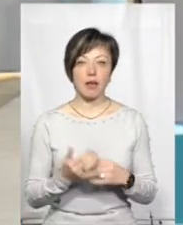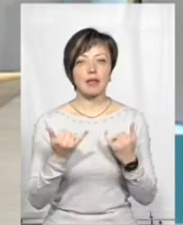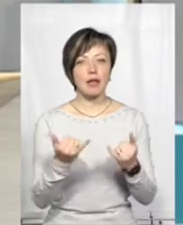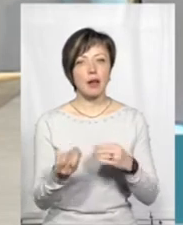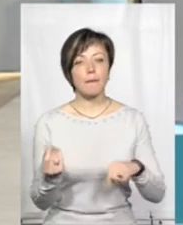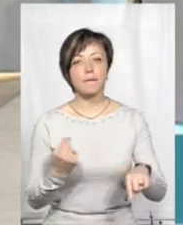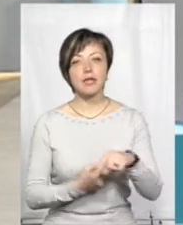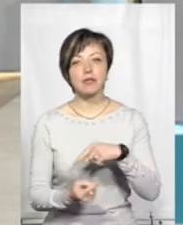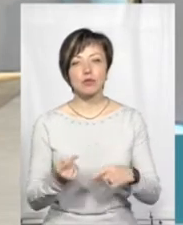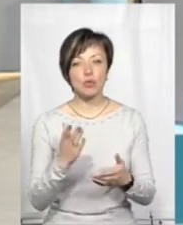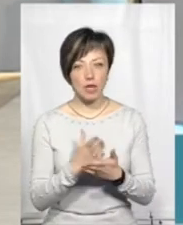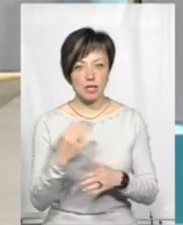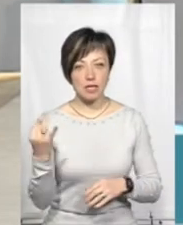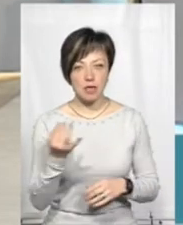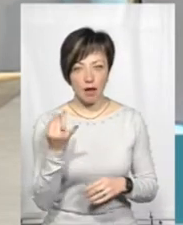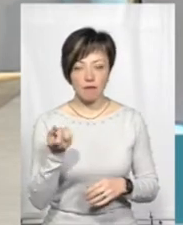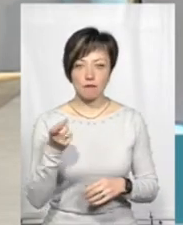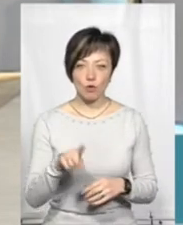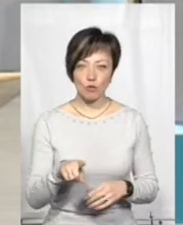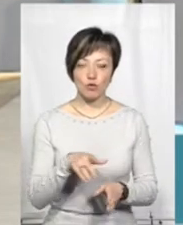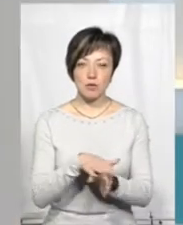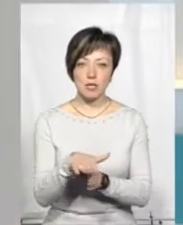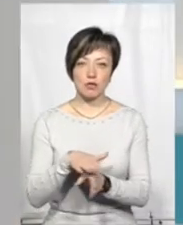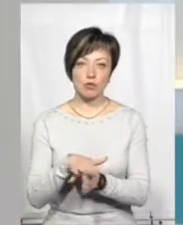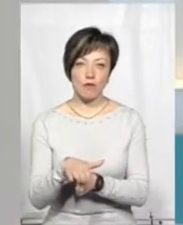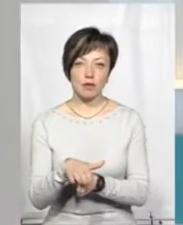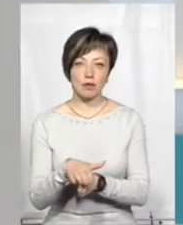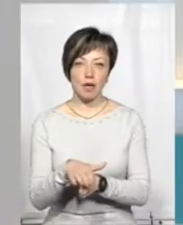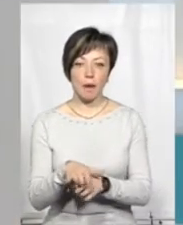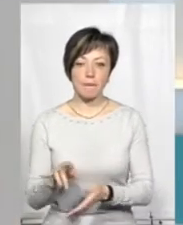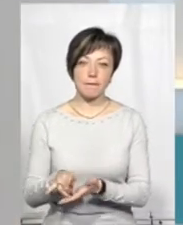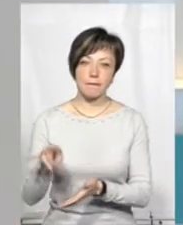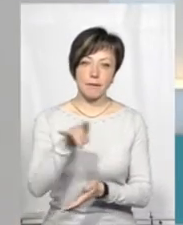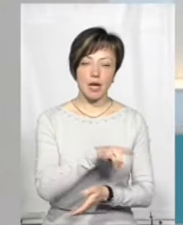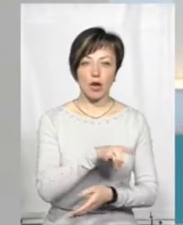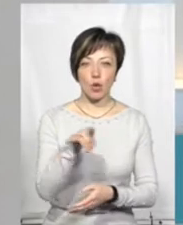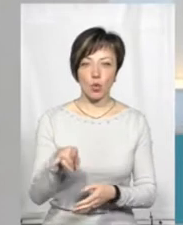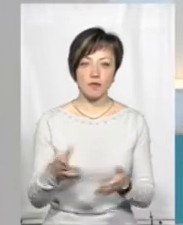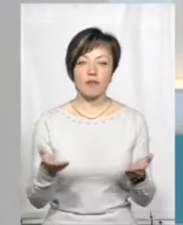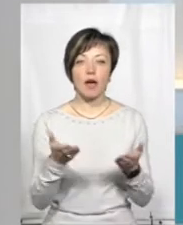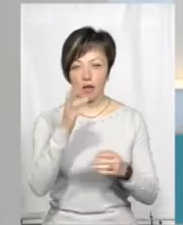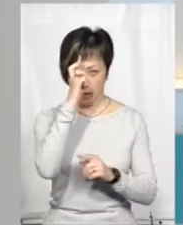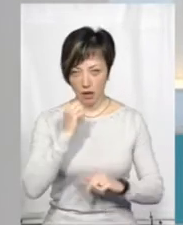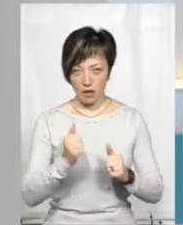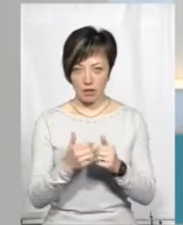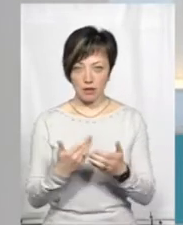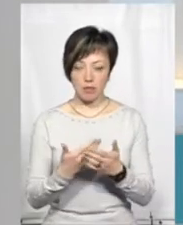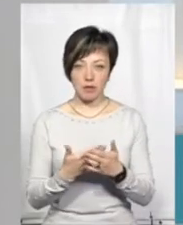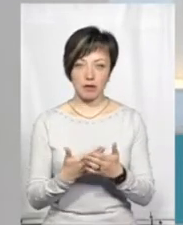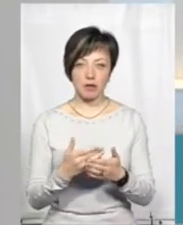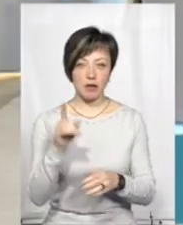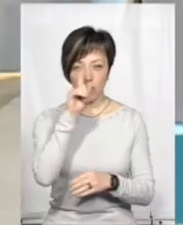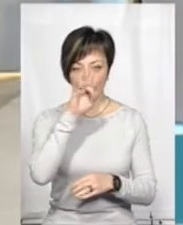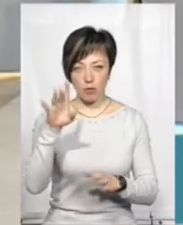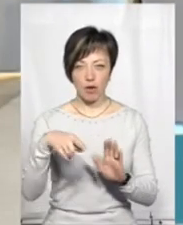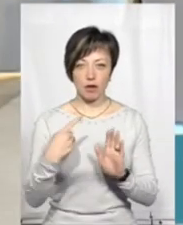бізнесу є зацікавленість у тому, щоб здійснювати перельоти в які країни, наприклад, та й